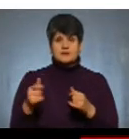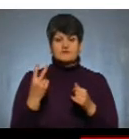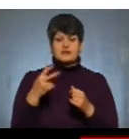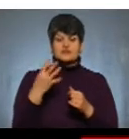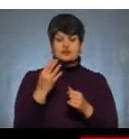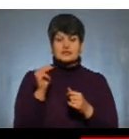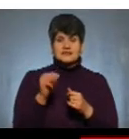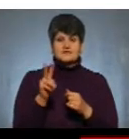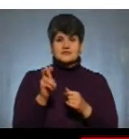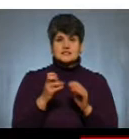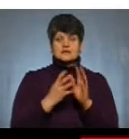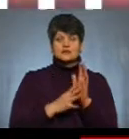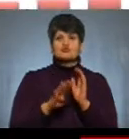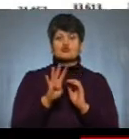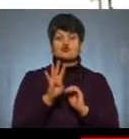році